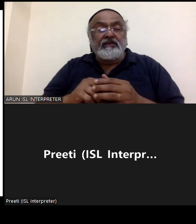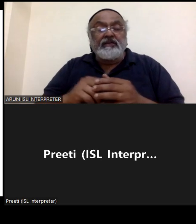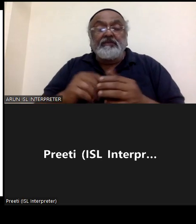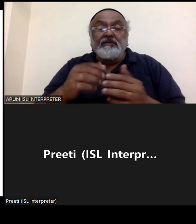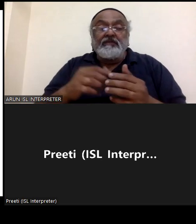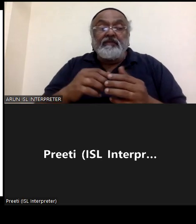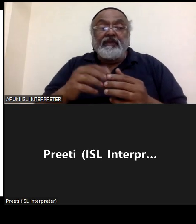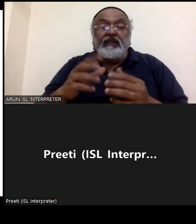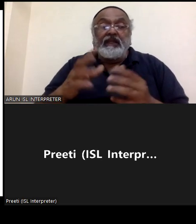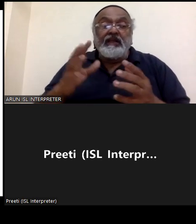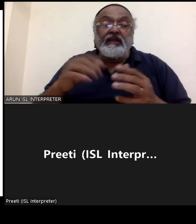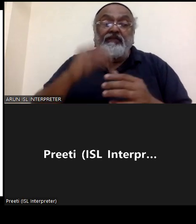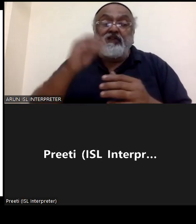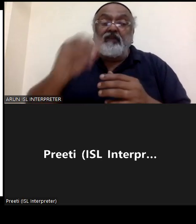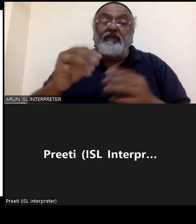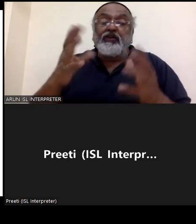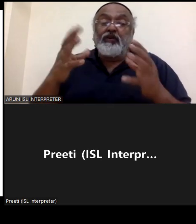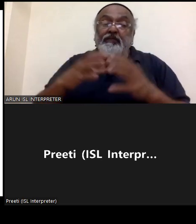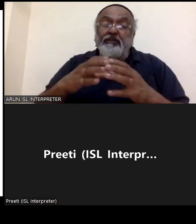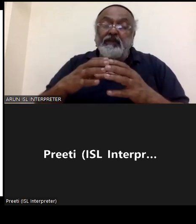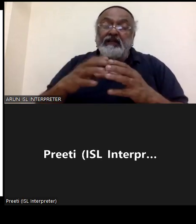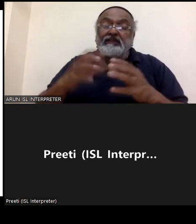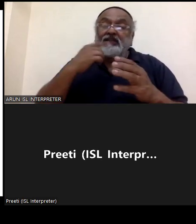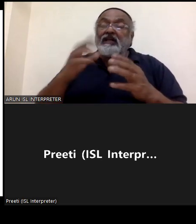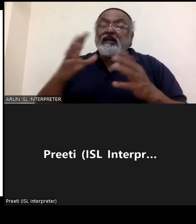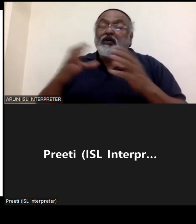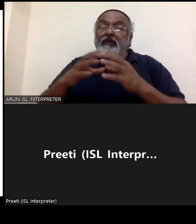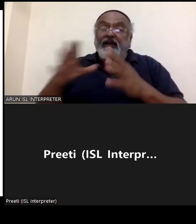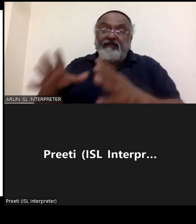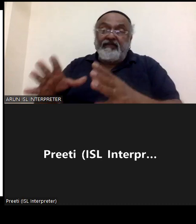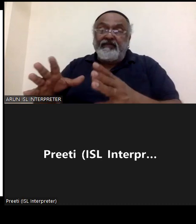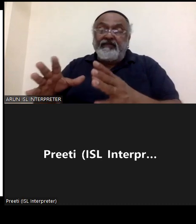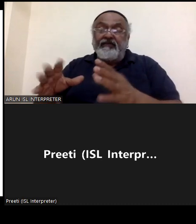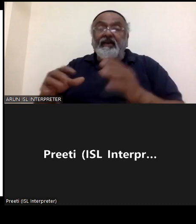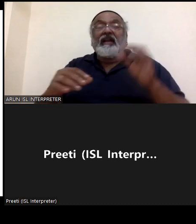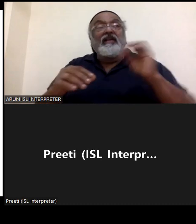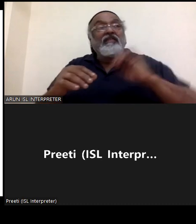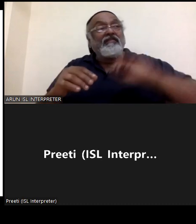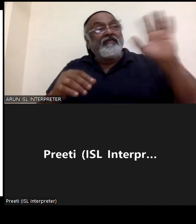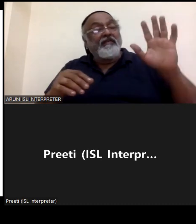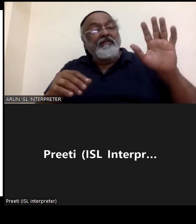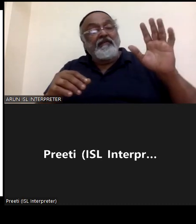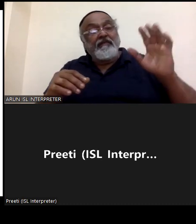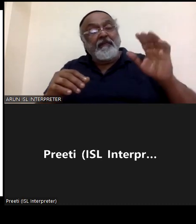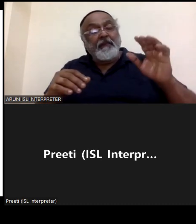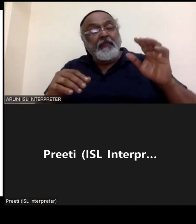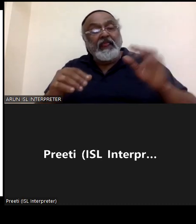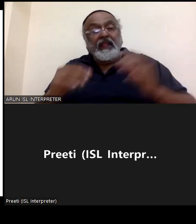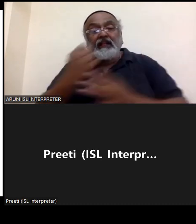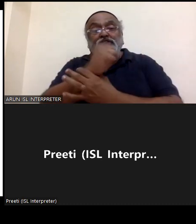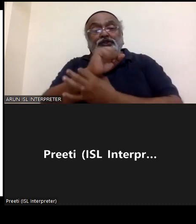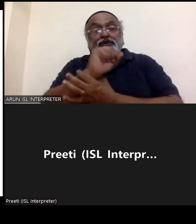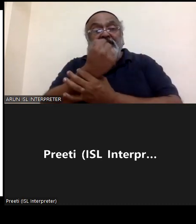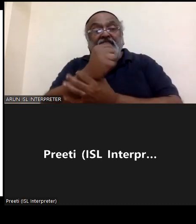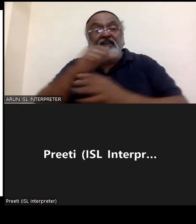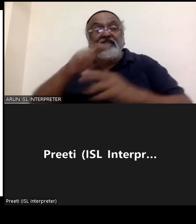एज वेल, इन फॉर्मिंग अ इंडस्ट्रियल सेटअप एज वेल। जैसे अगर वो चूड़ी का फैक्ट्री बनाना चाहते हैं तो उसके